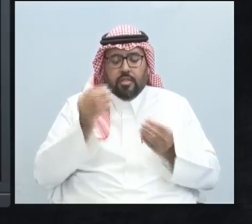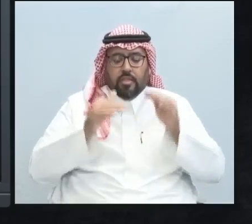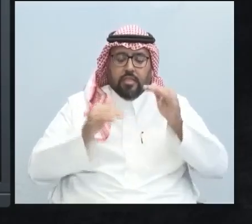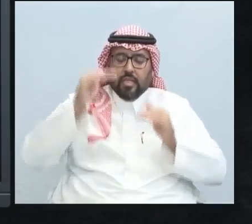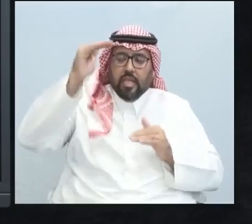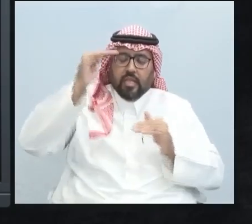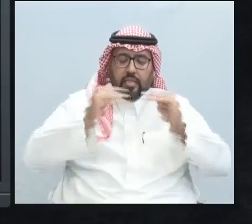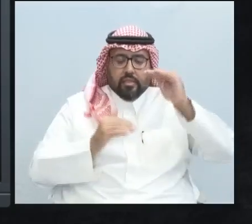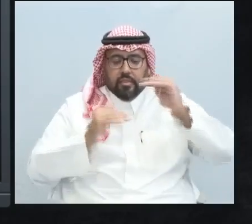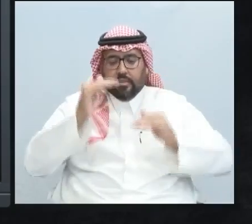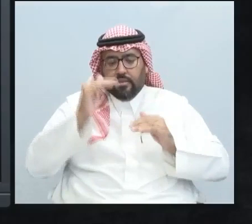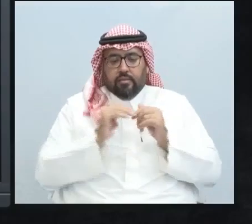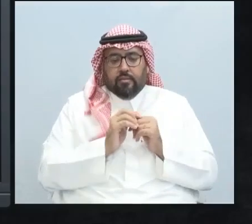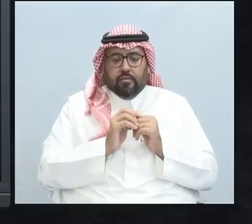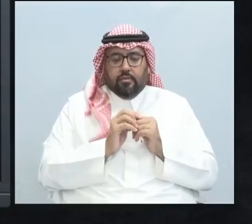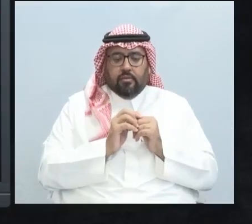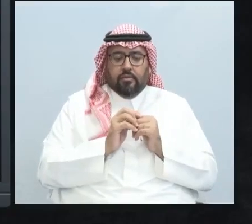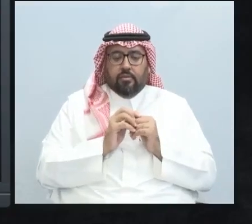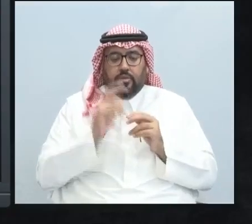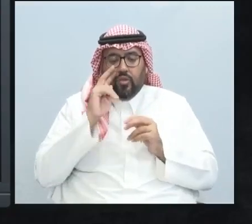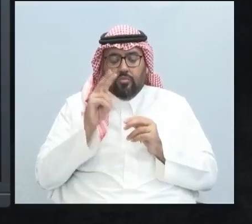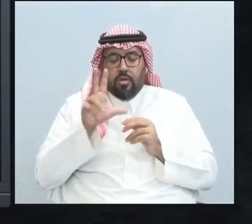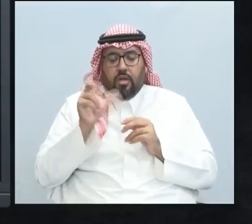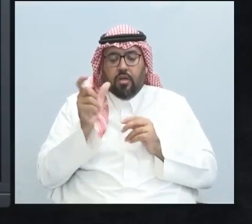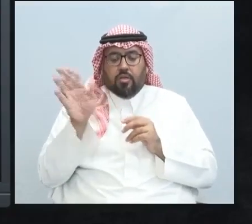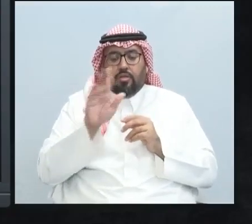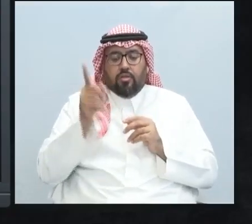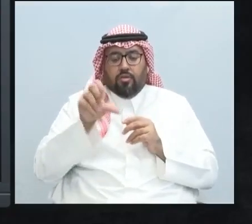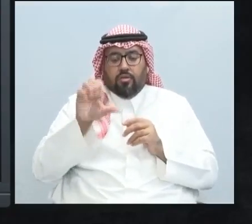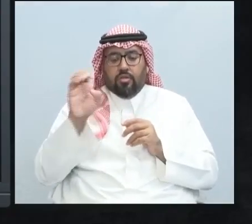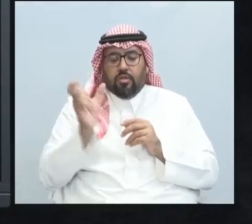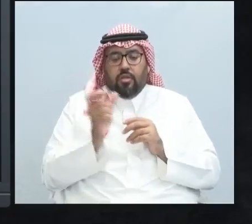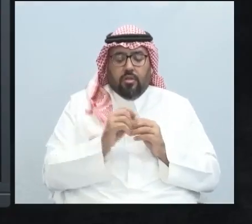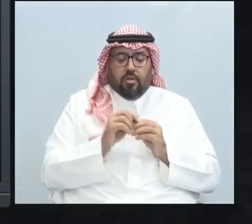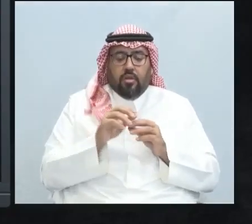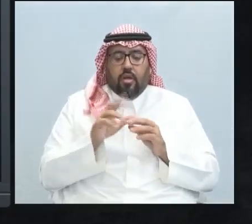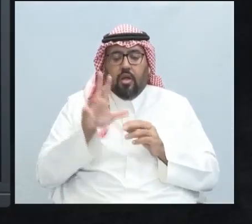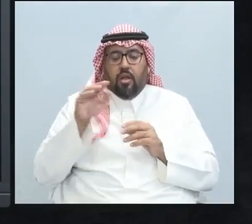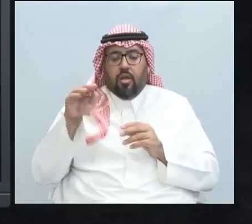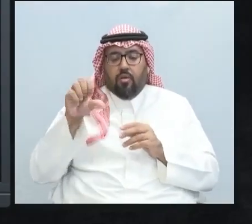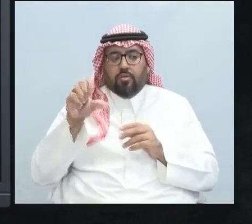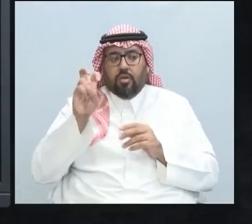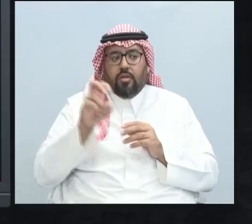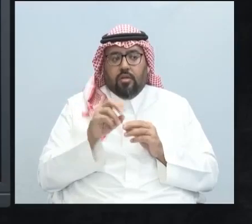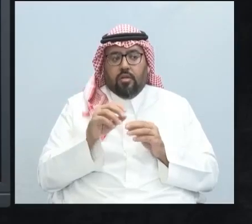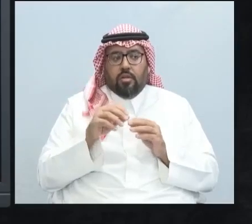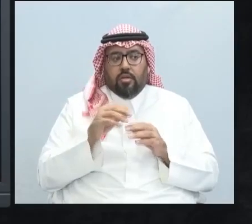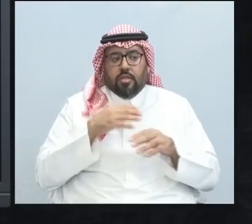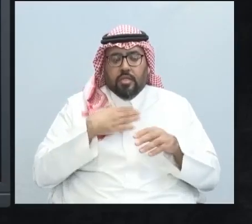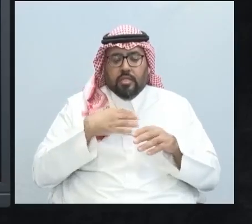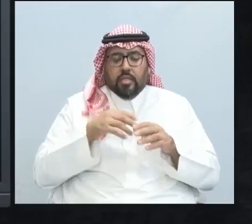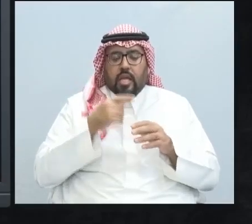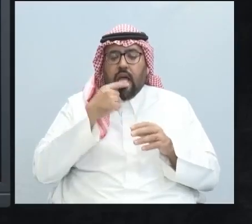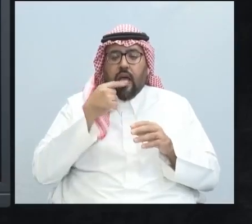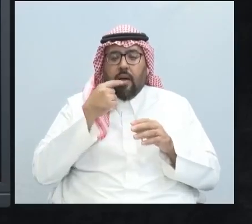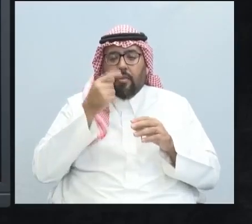وتنقص بحسب الحاجه لهذه المرحله شاهدنا الاستروجين يزداد في مرحله الحوصله بينما في الجسم الاصفر كان